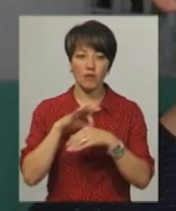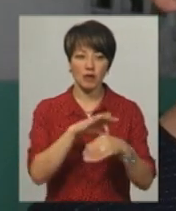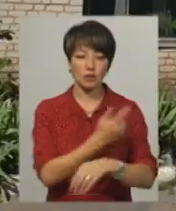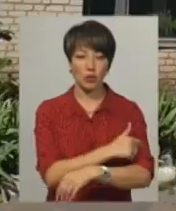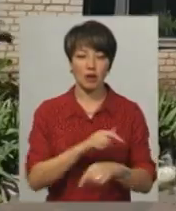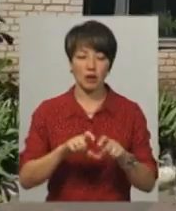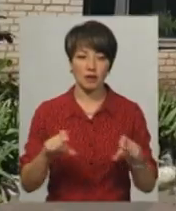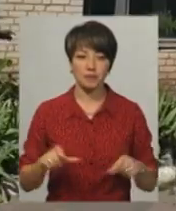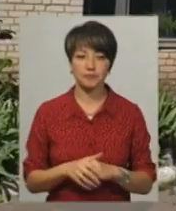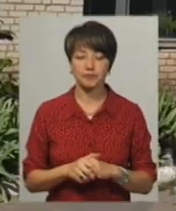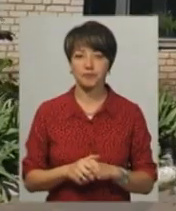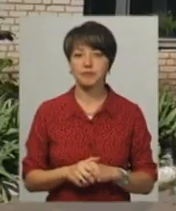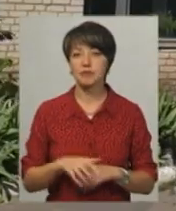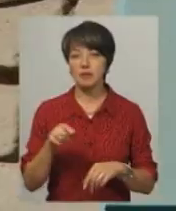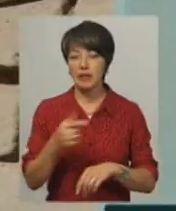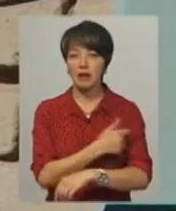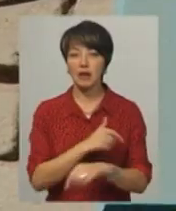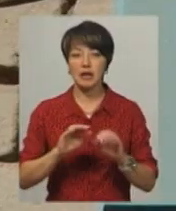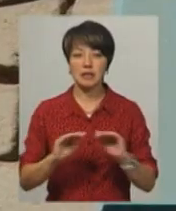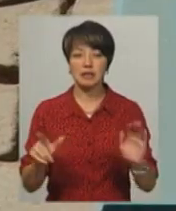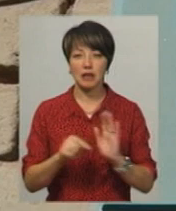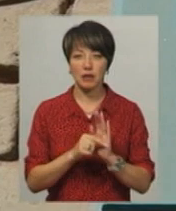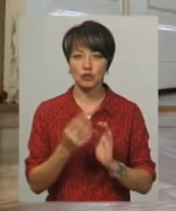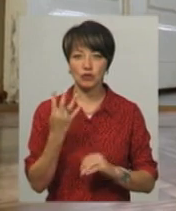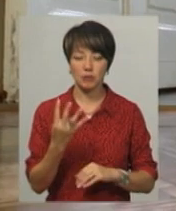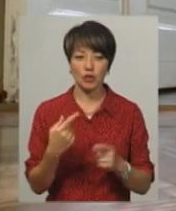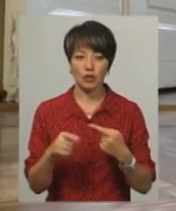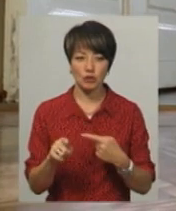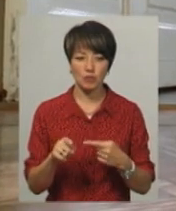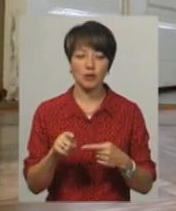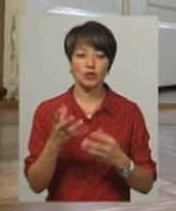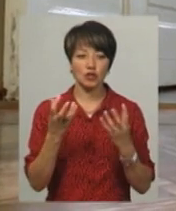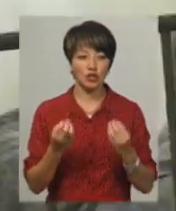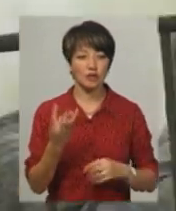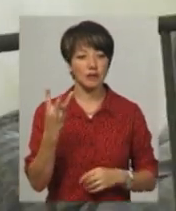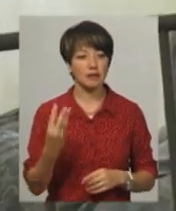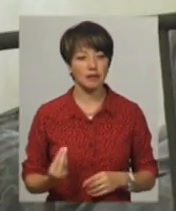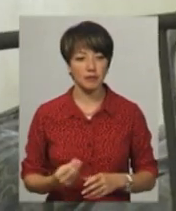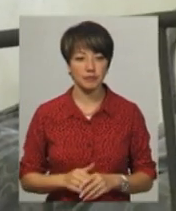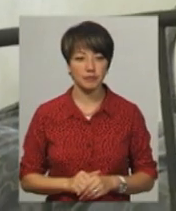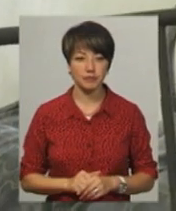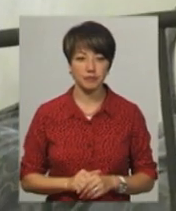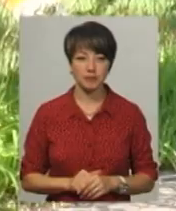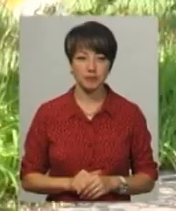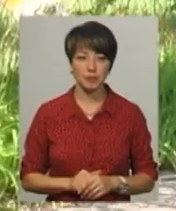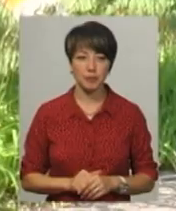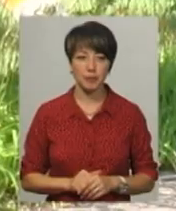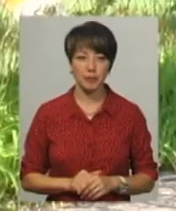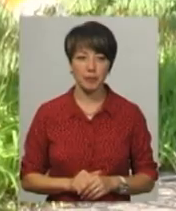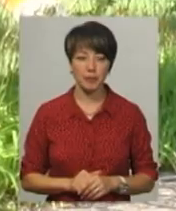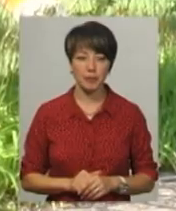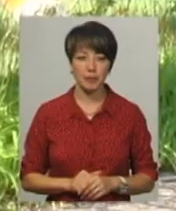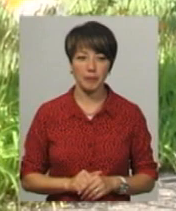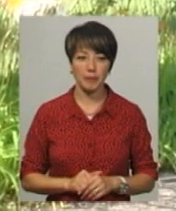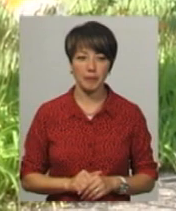лікарні. В Березанській лікарні ці діти разом із 4 іншими проведуть ще 3 дні. Чому вспышка? Тому